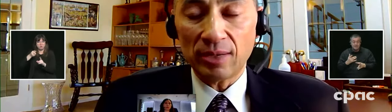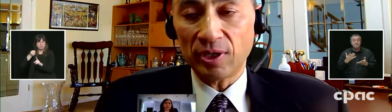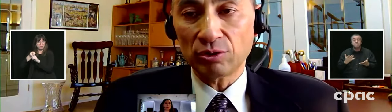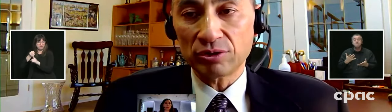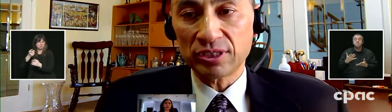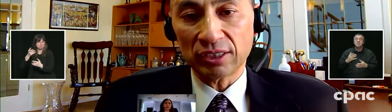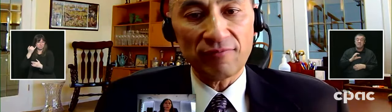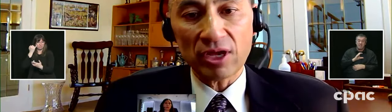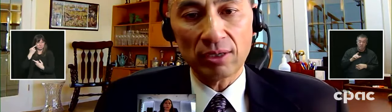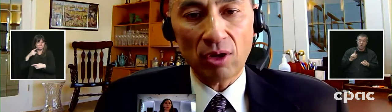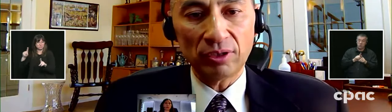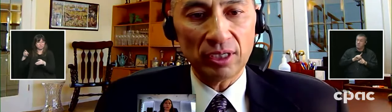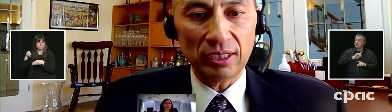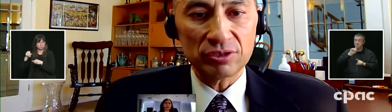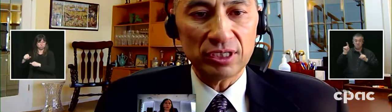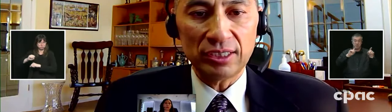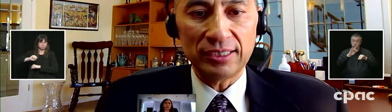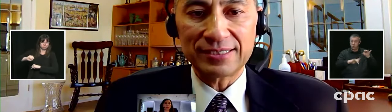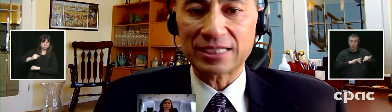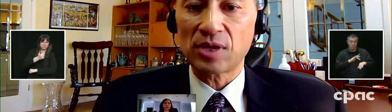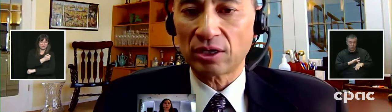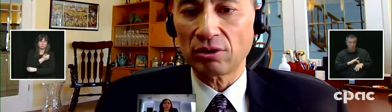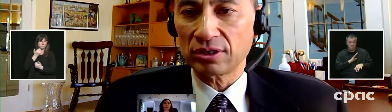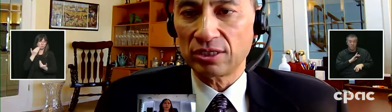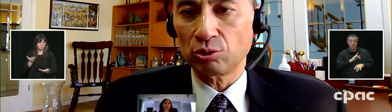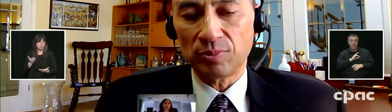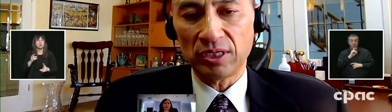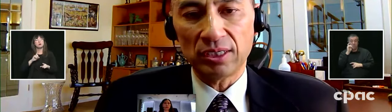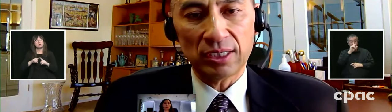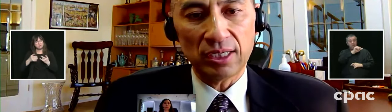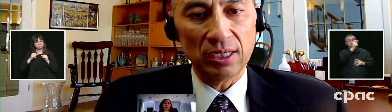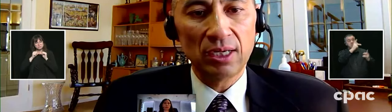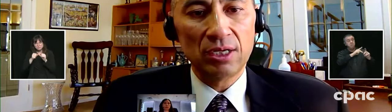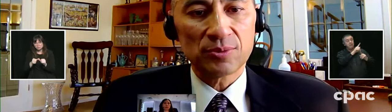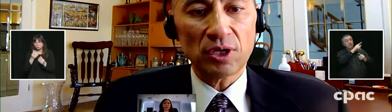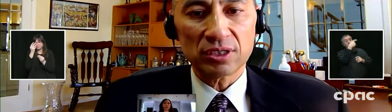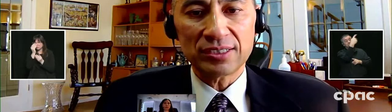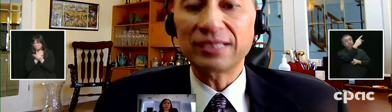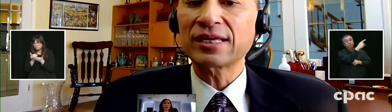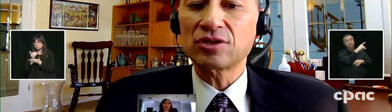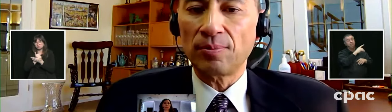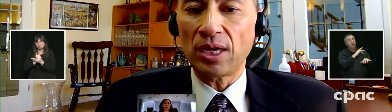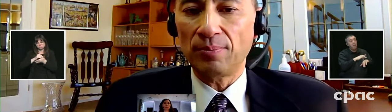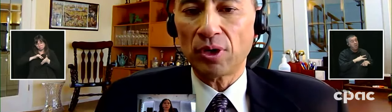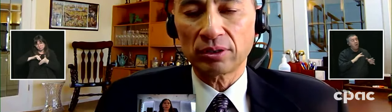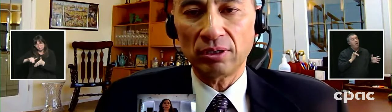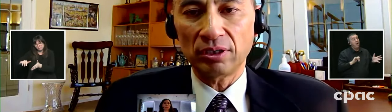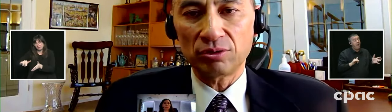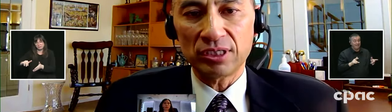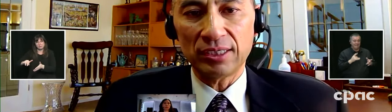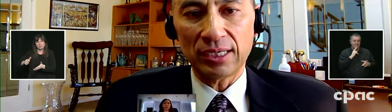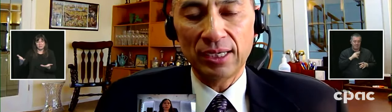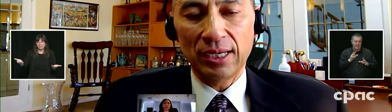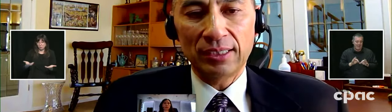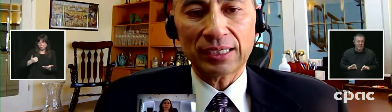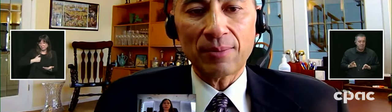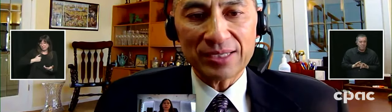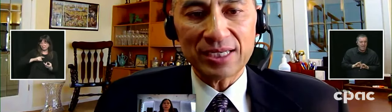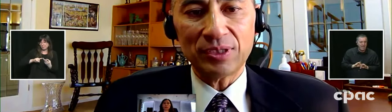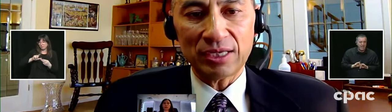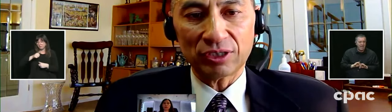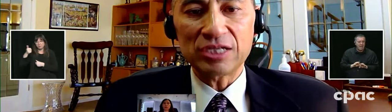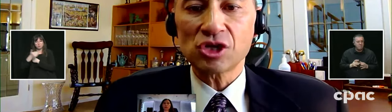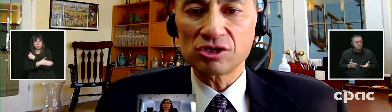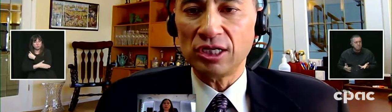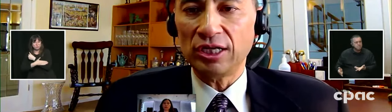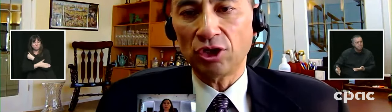au Canada, mais aussi à travers le monde. Il y a aussi des expériences des autres pays qui, je pense que c'est très important de, aussi de